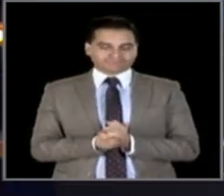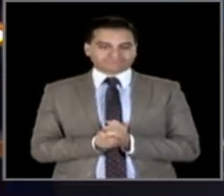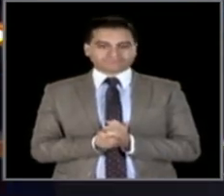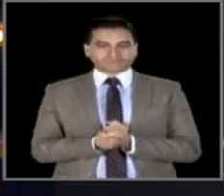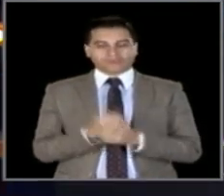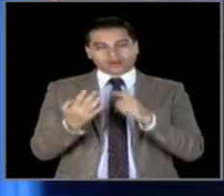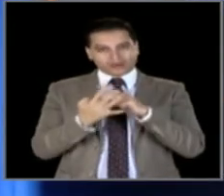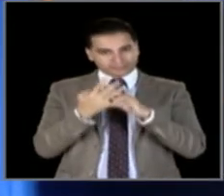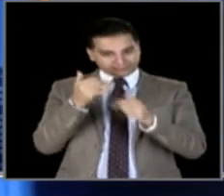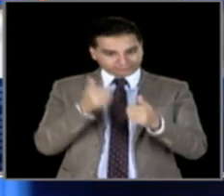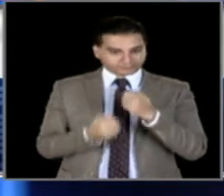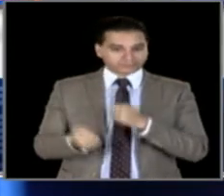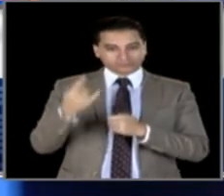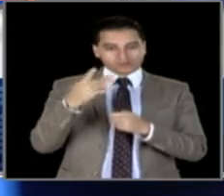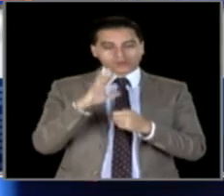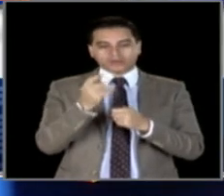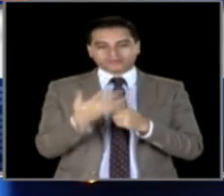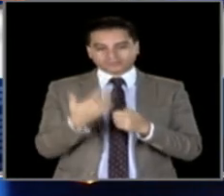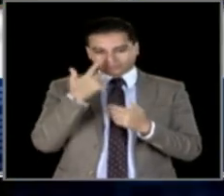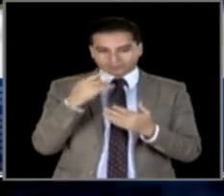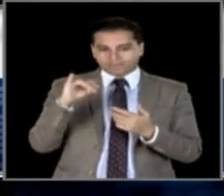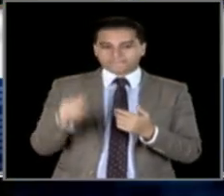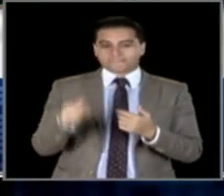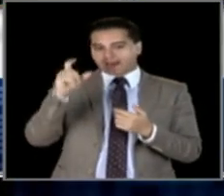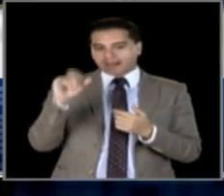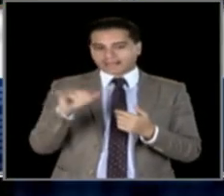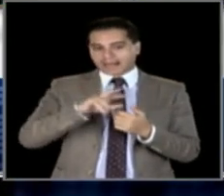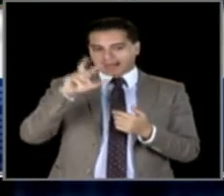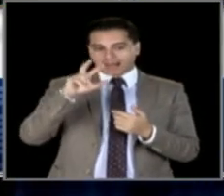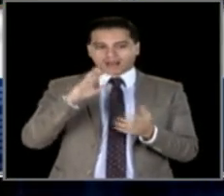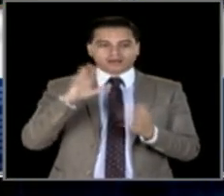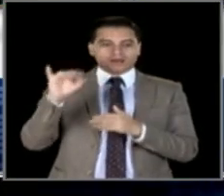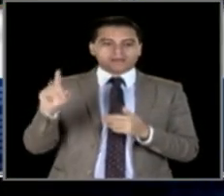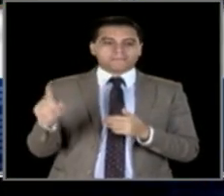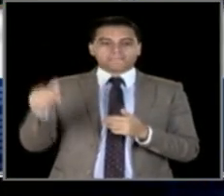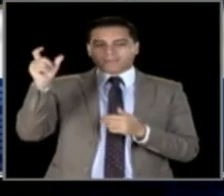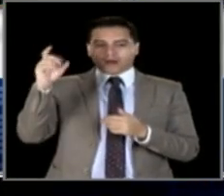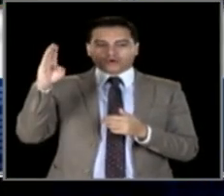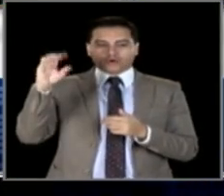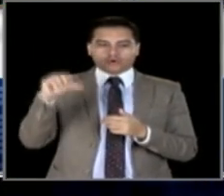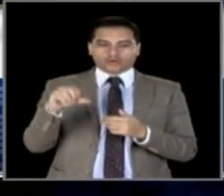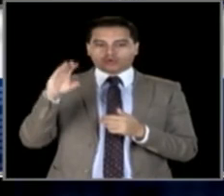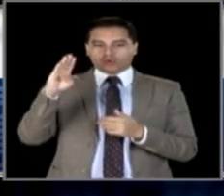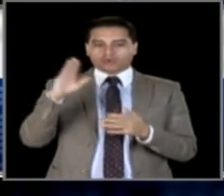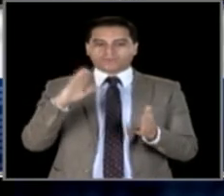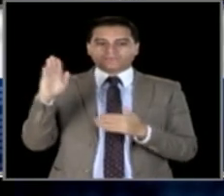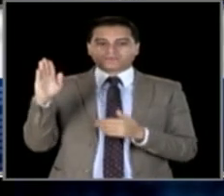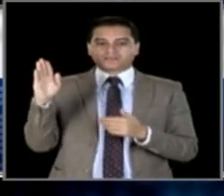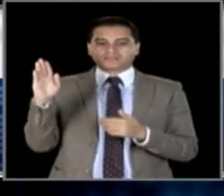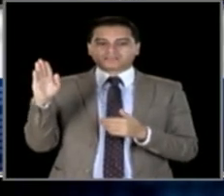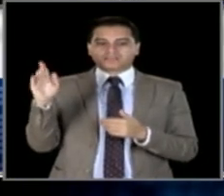أربع اختيارات بزائد 10 وناقص 5. مانيلا، بانكوك،